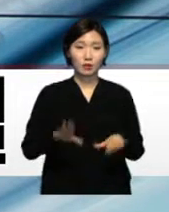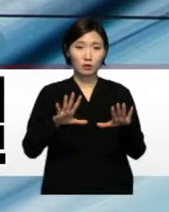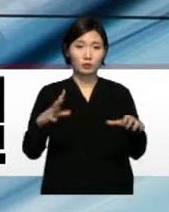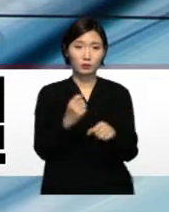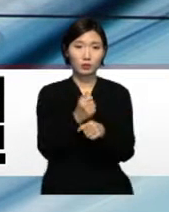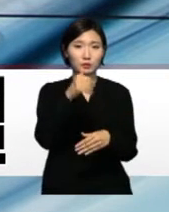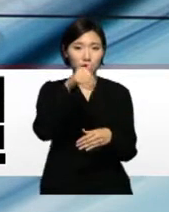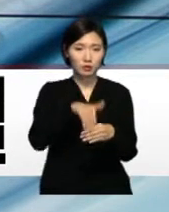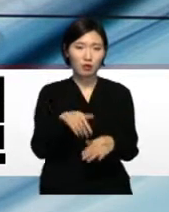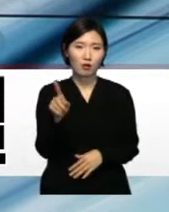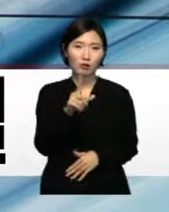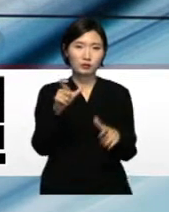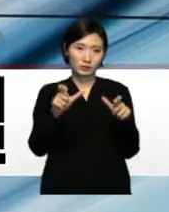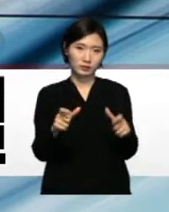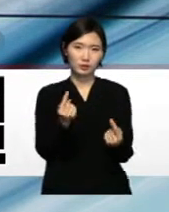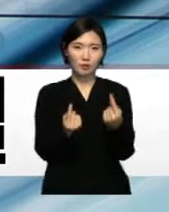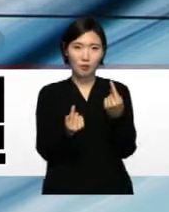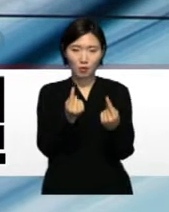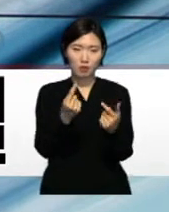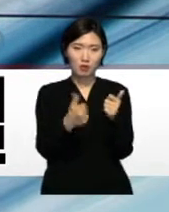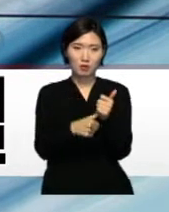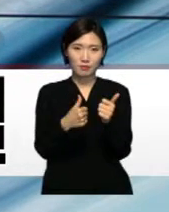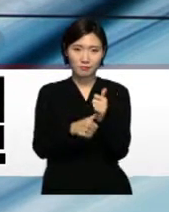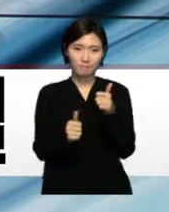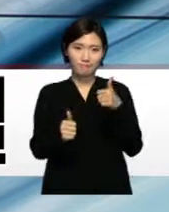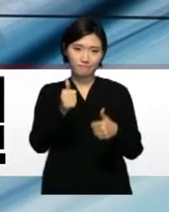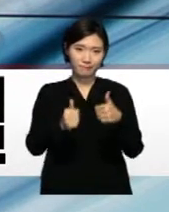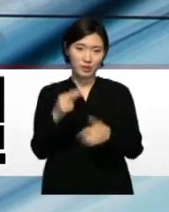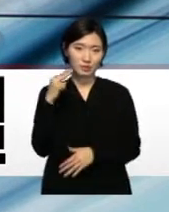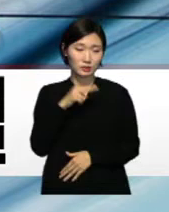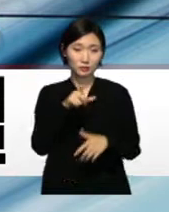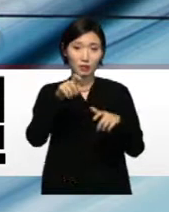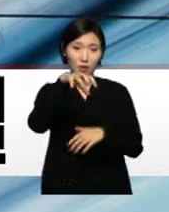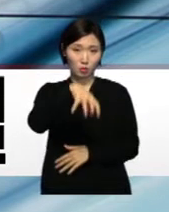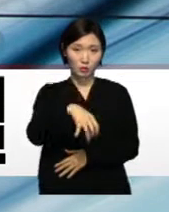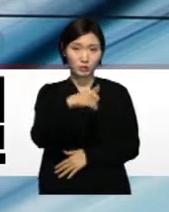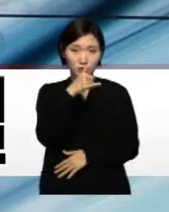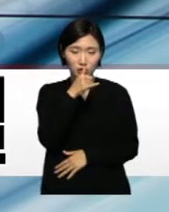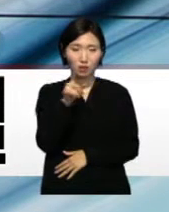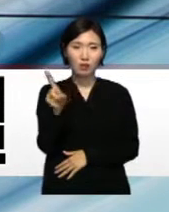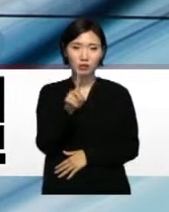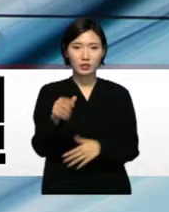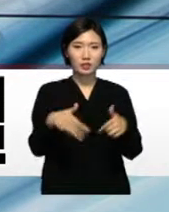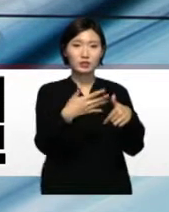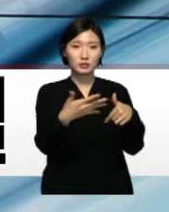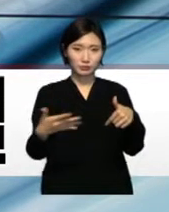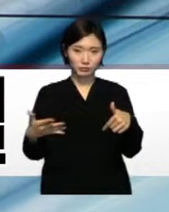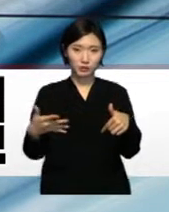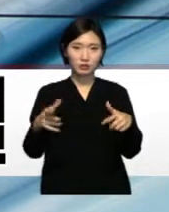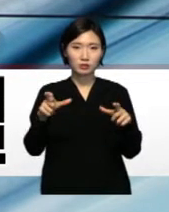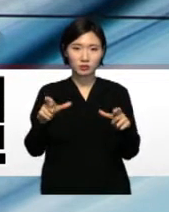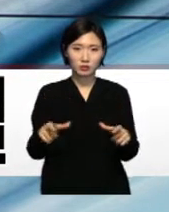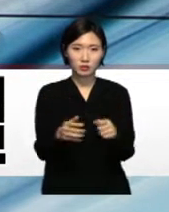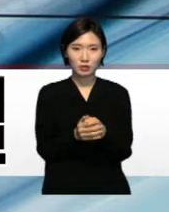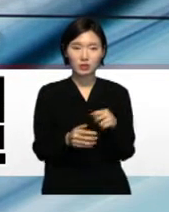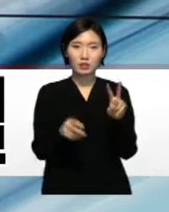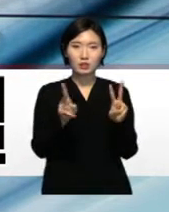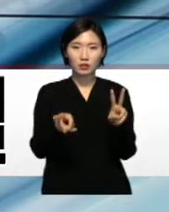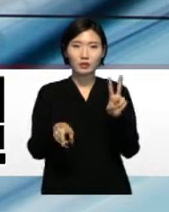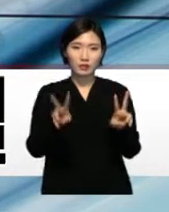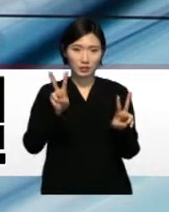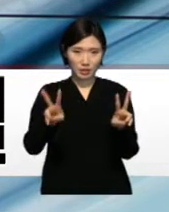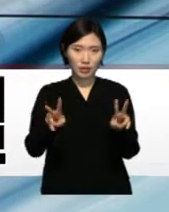이번 총선에서 그 어느 지역보다 후보들 간 경쟁이 치열한 곳이 있습니다. 바로 금천구인데요. 이어 이하 구도